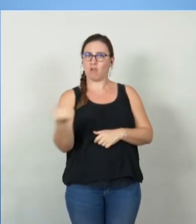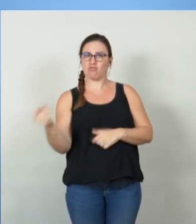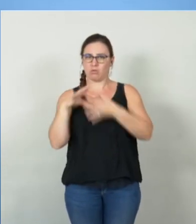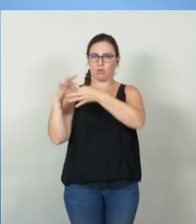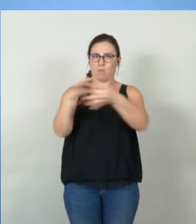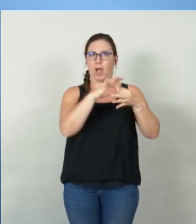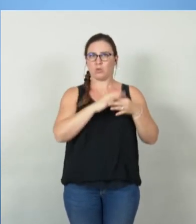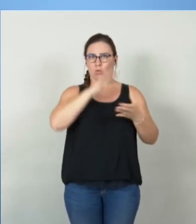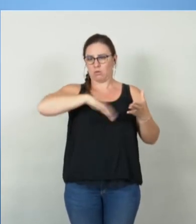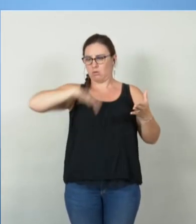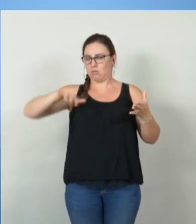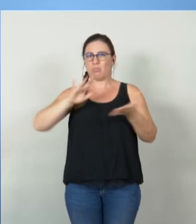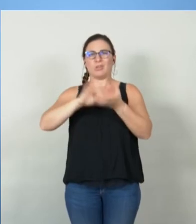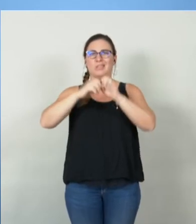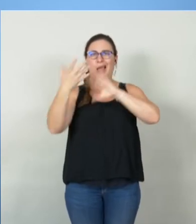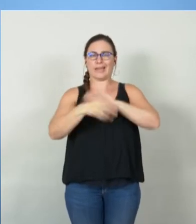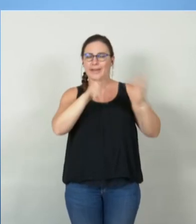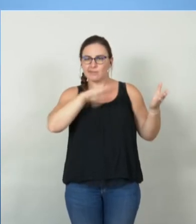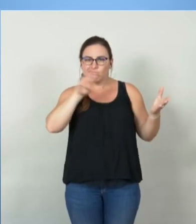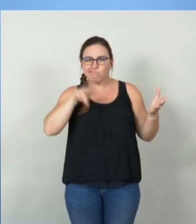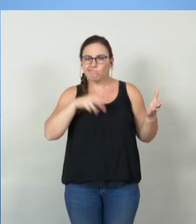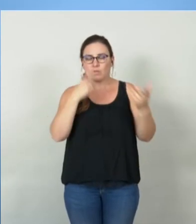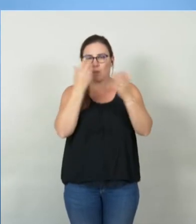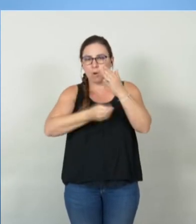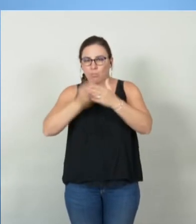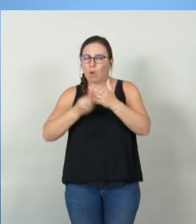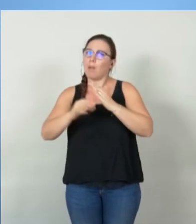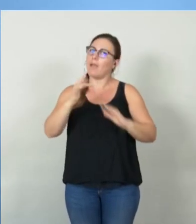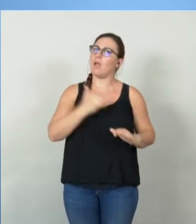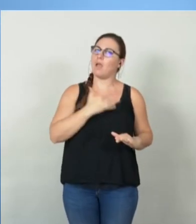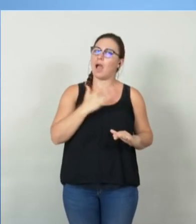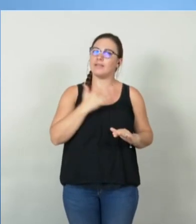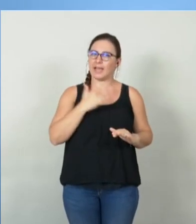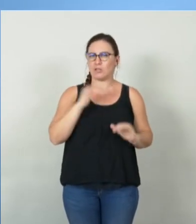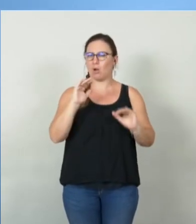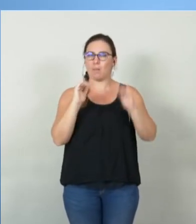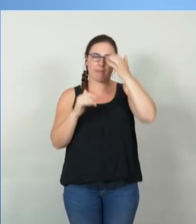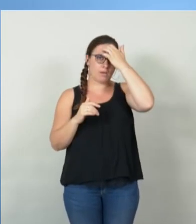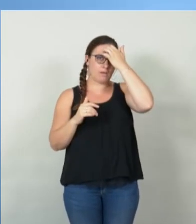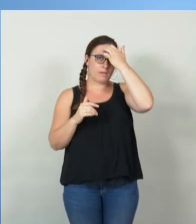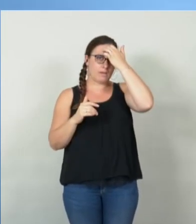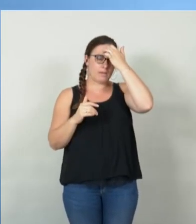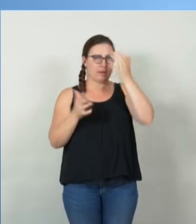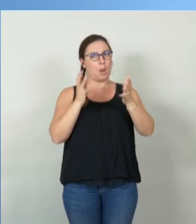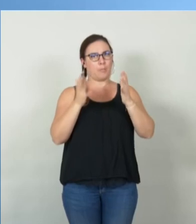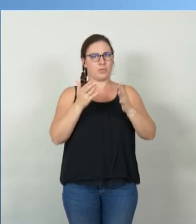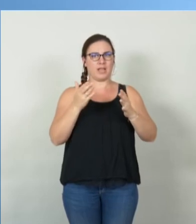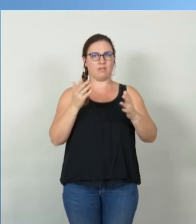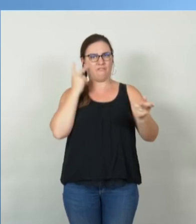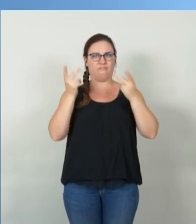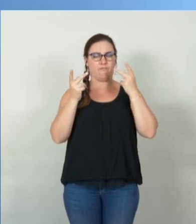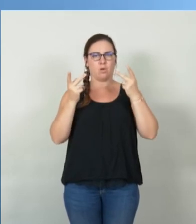de la ville du site de la ville ne remplit pas forcément tous ces critères mais il est intéressant à plus d'un titre et mériterait d'être rendu plus visible